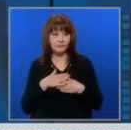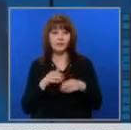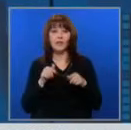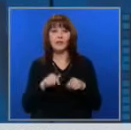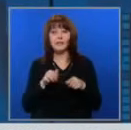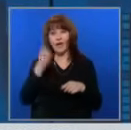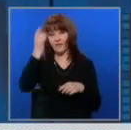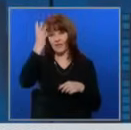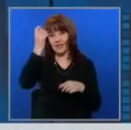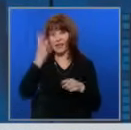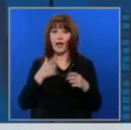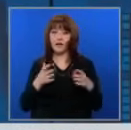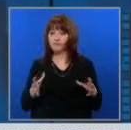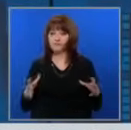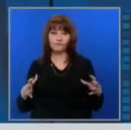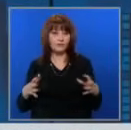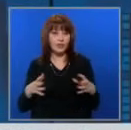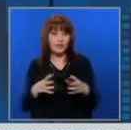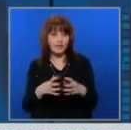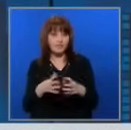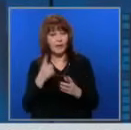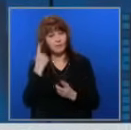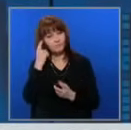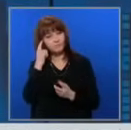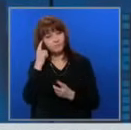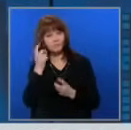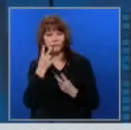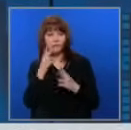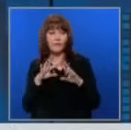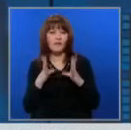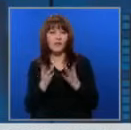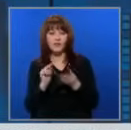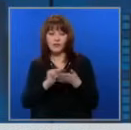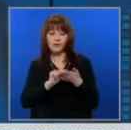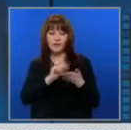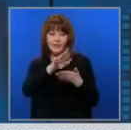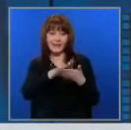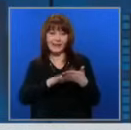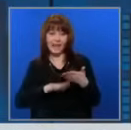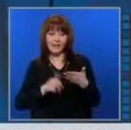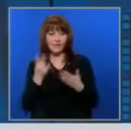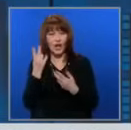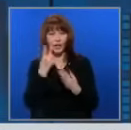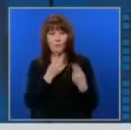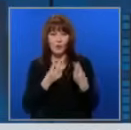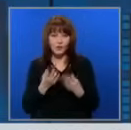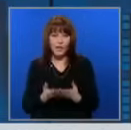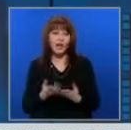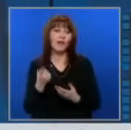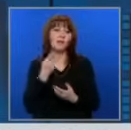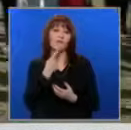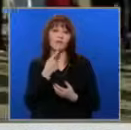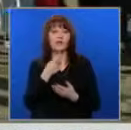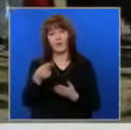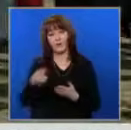сега в неделя ще се събереме да прецизираме всички текстове по споразумението този път и в понеделник